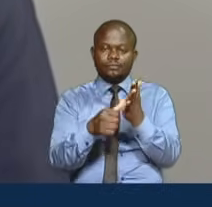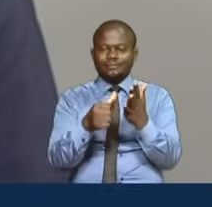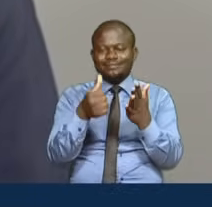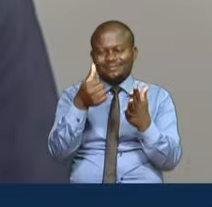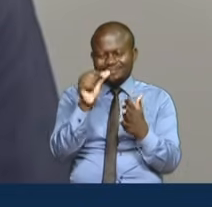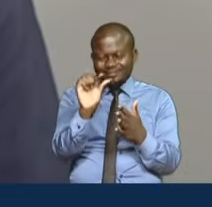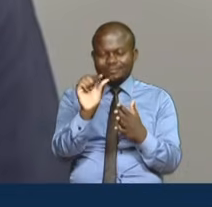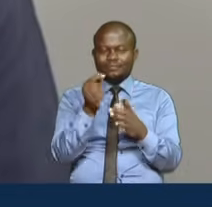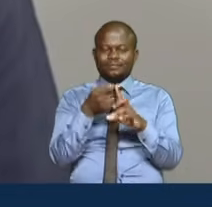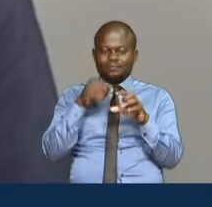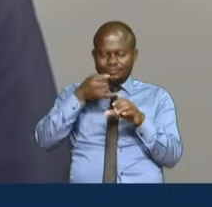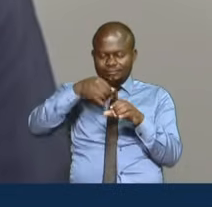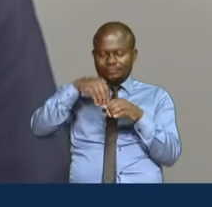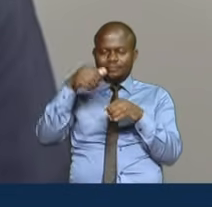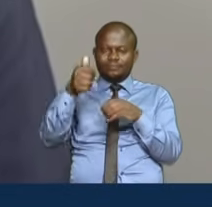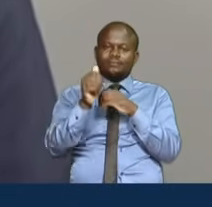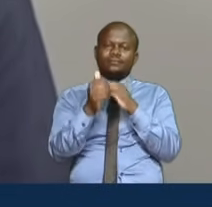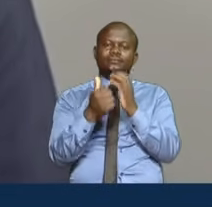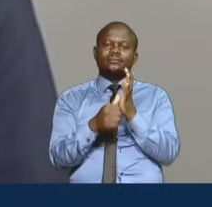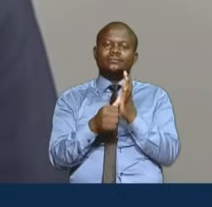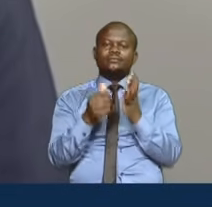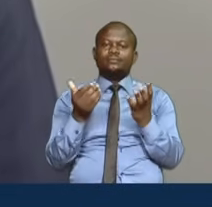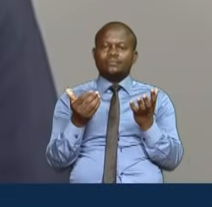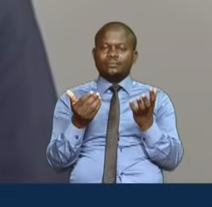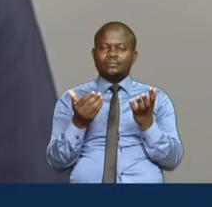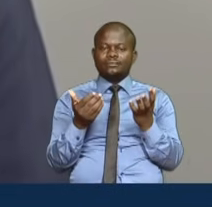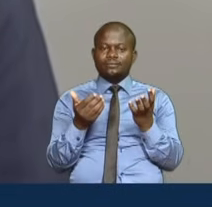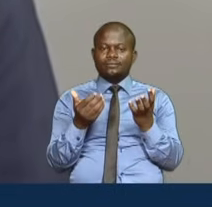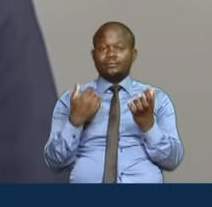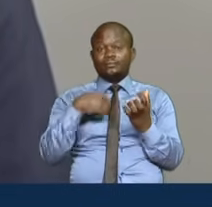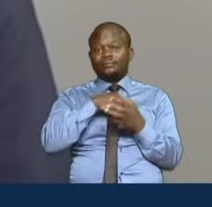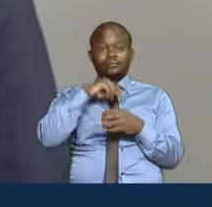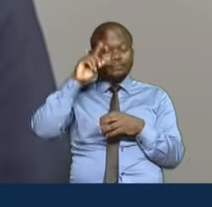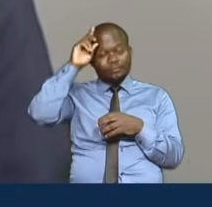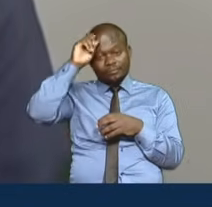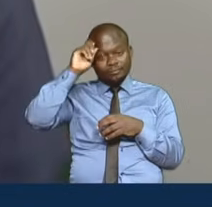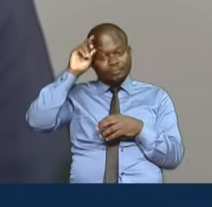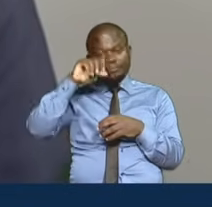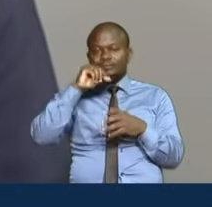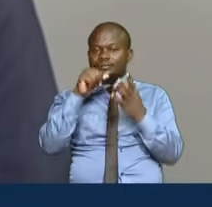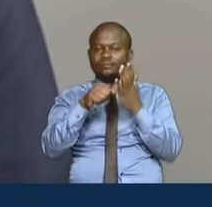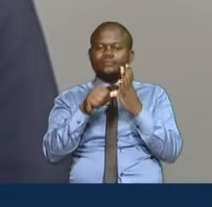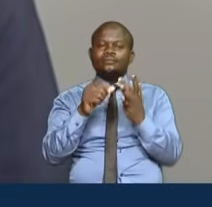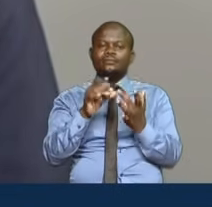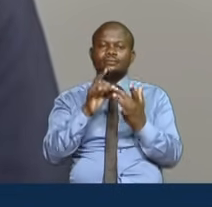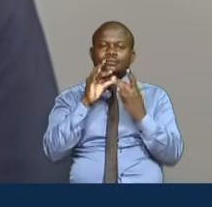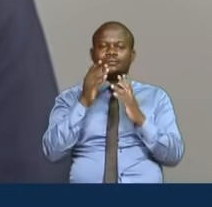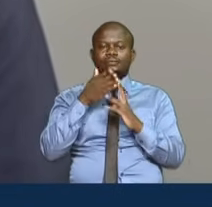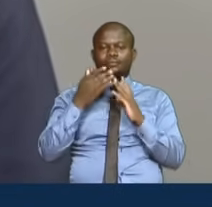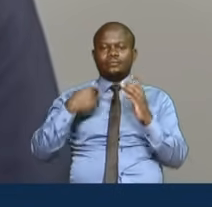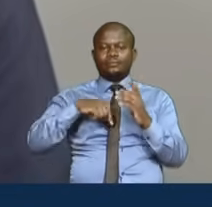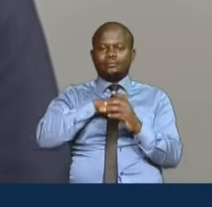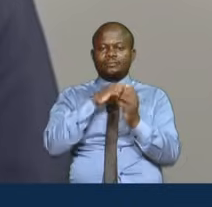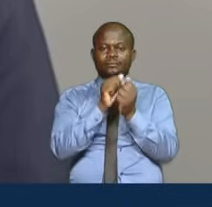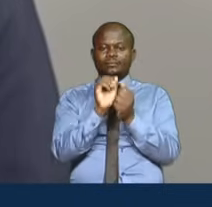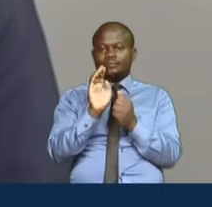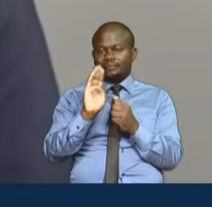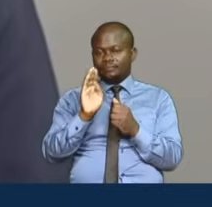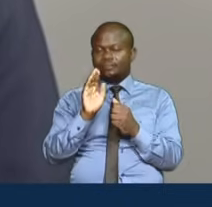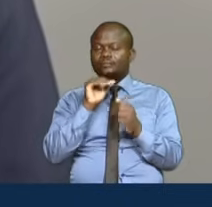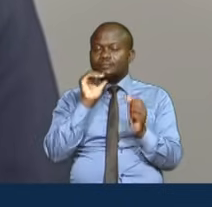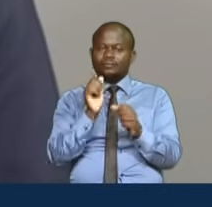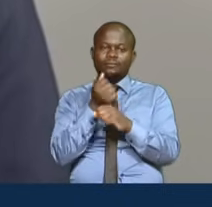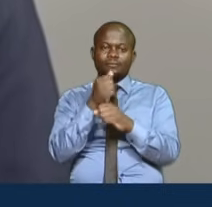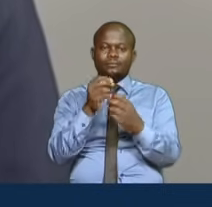gaturutse ku bibazo byabo by'imbere mu gihugu. Rero ntekereza ko nta kibazo kidasanzwe hagati yacu n'u Burundi kitakemura.